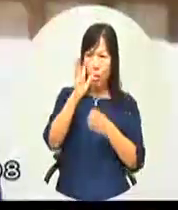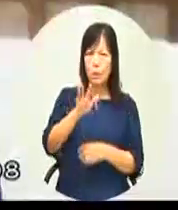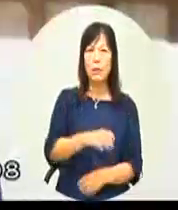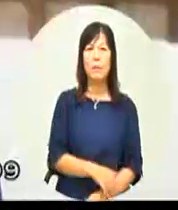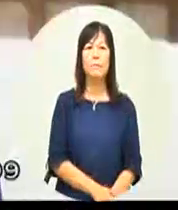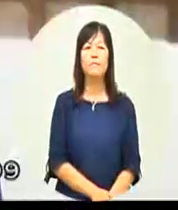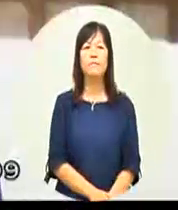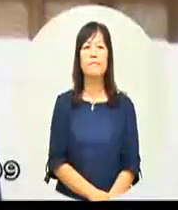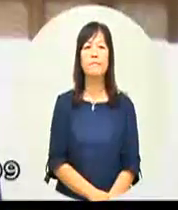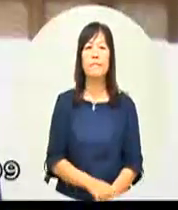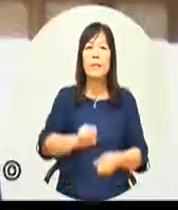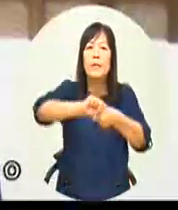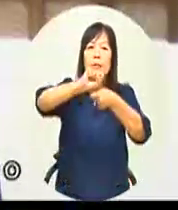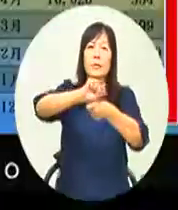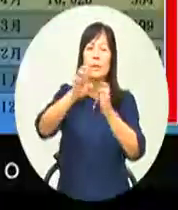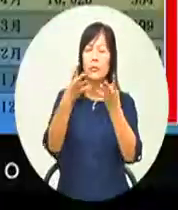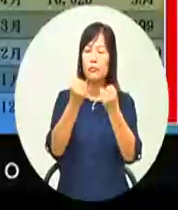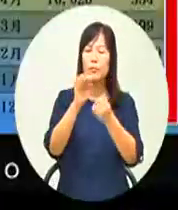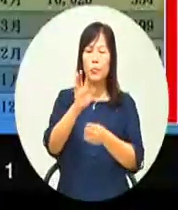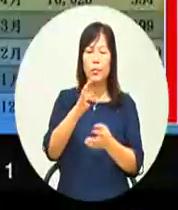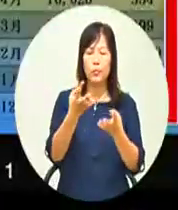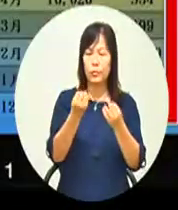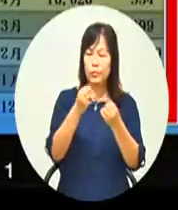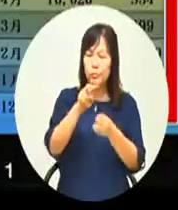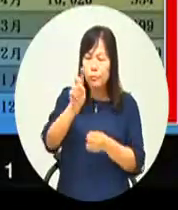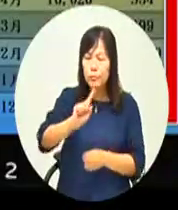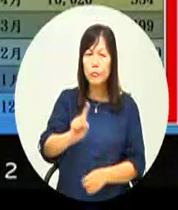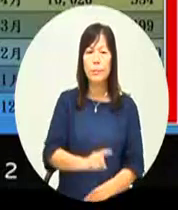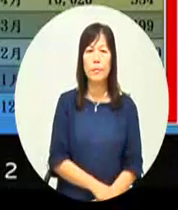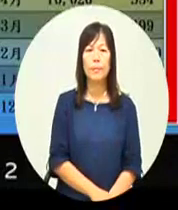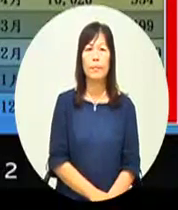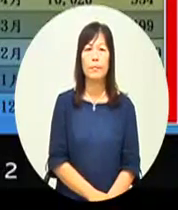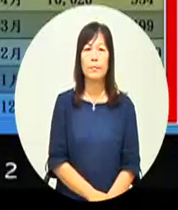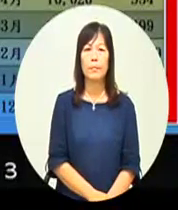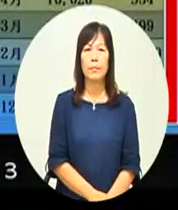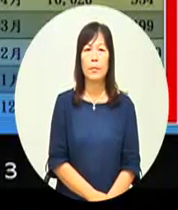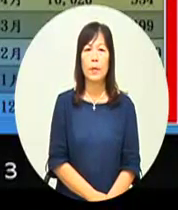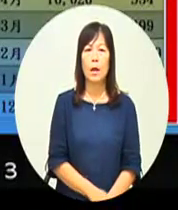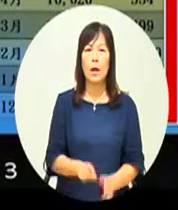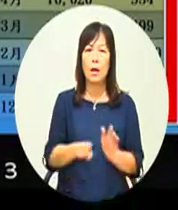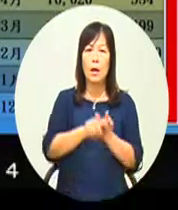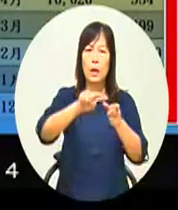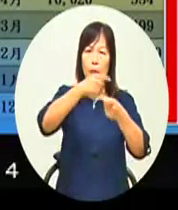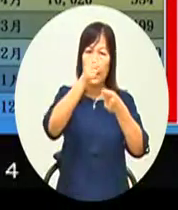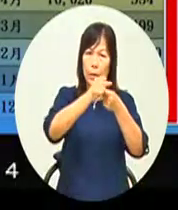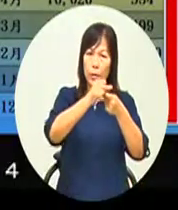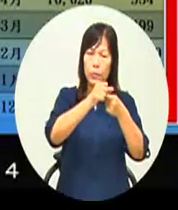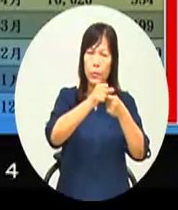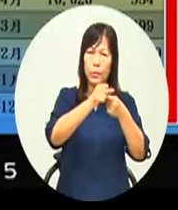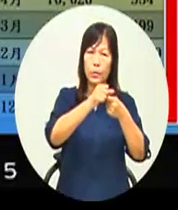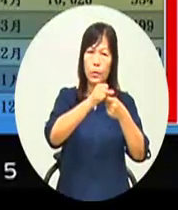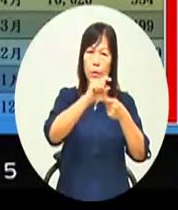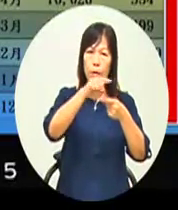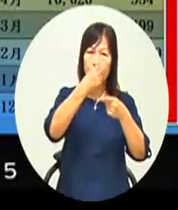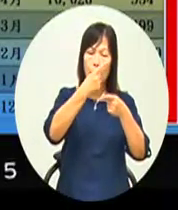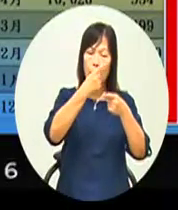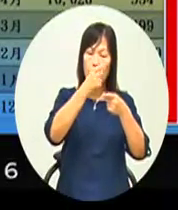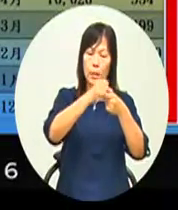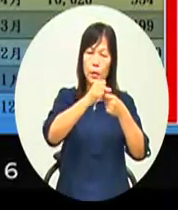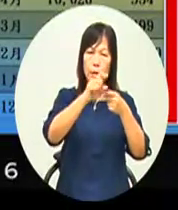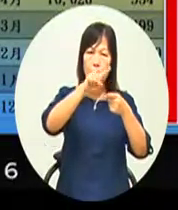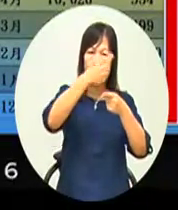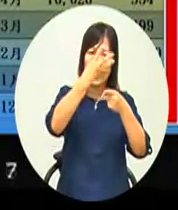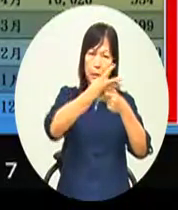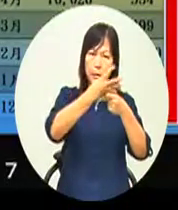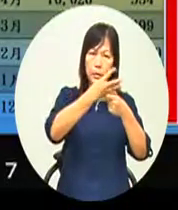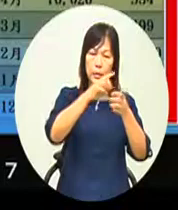来增加，我们来看数据哦。嘿，你看咱1905年哈，对1904年开